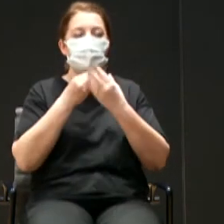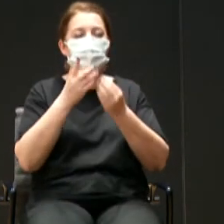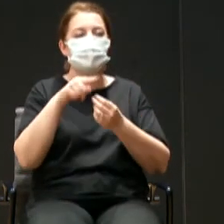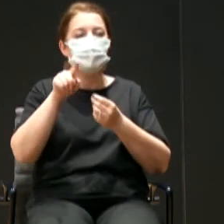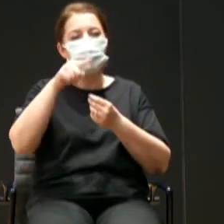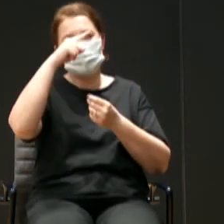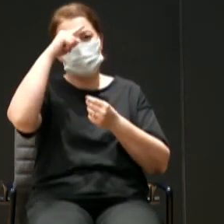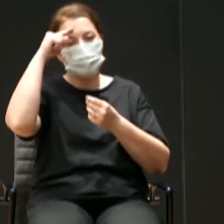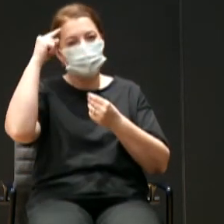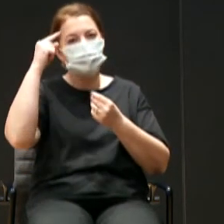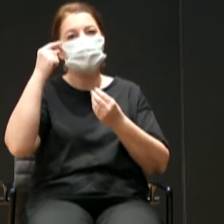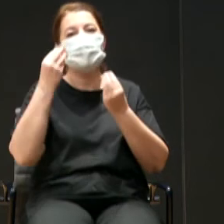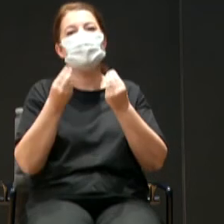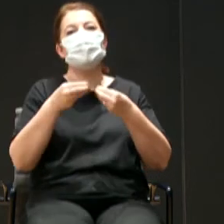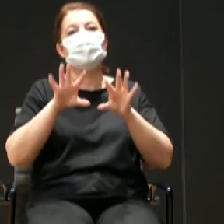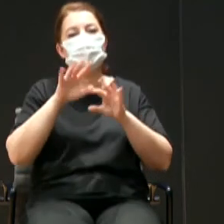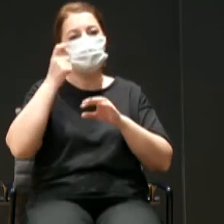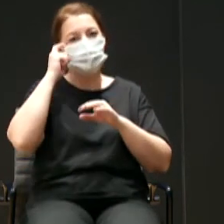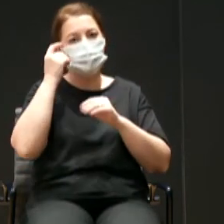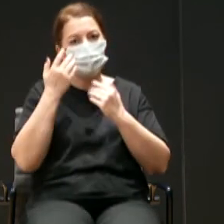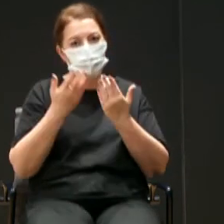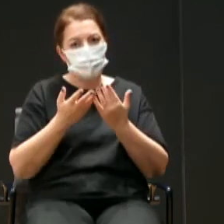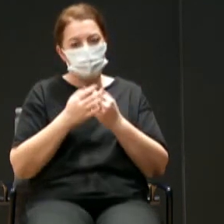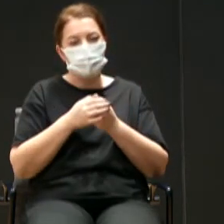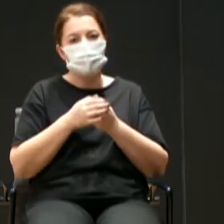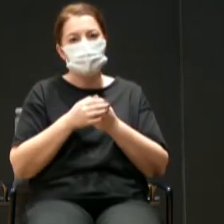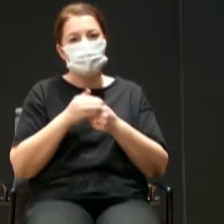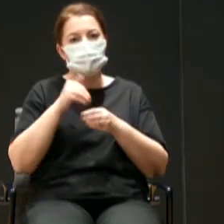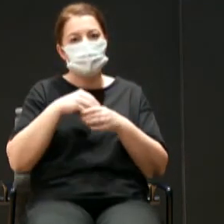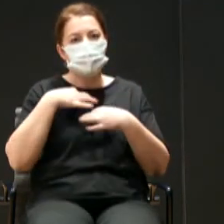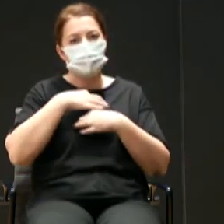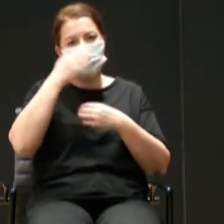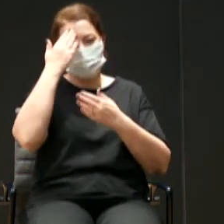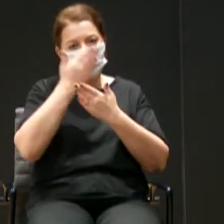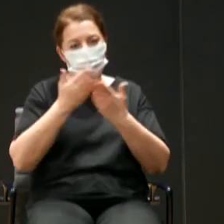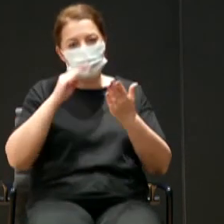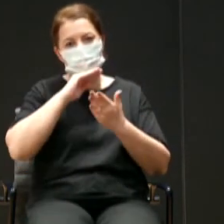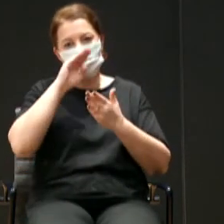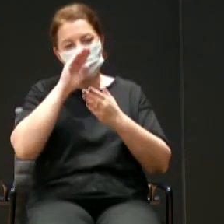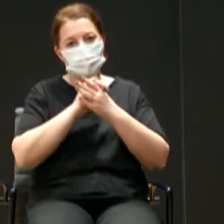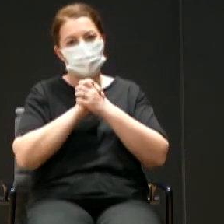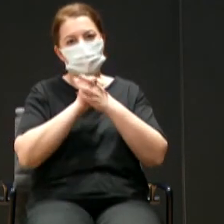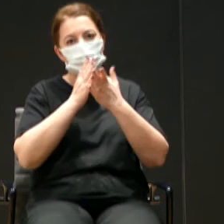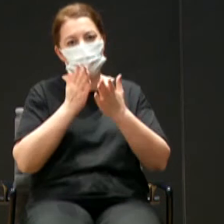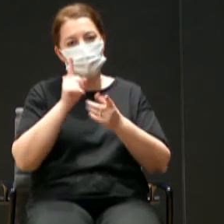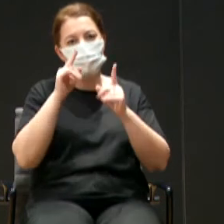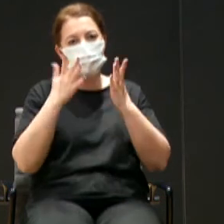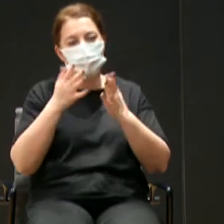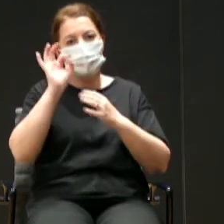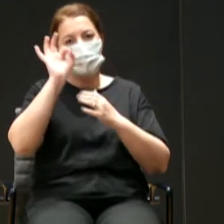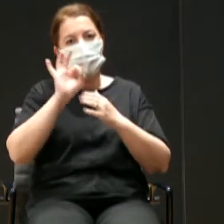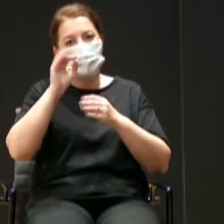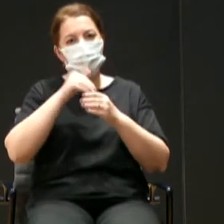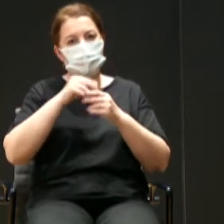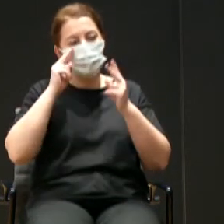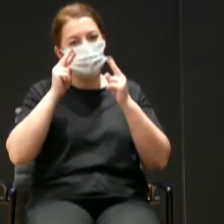fırsatı vermeyeceğini düşünüyorum. Evet. Meclisimize saygıyla selamlıyorum. Tekrardan bayramınızı kutluyorum. İnşallah Eylül